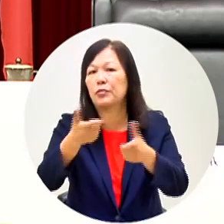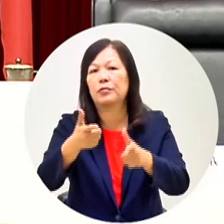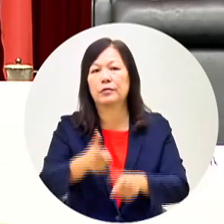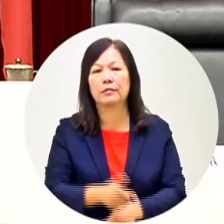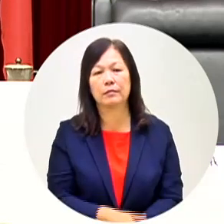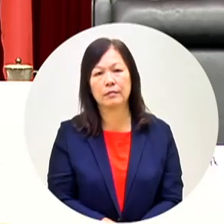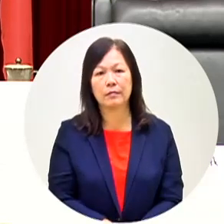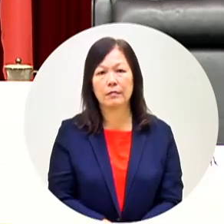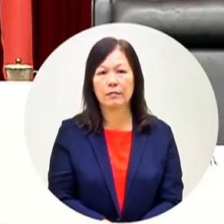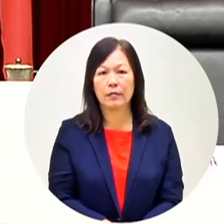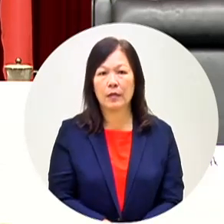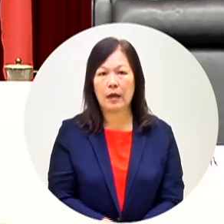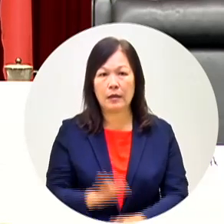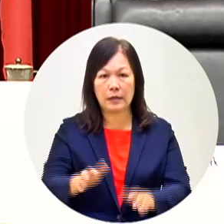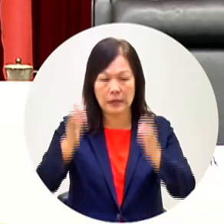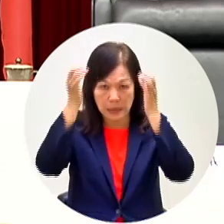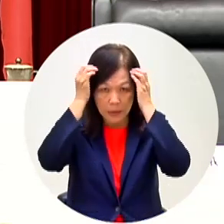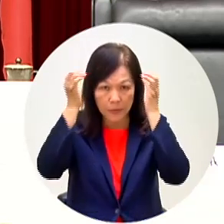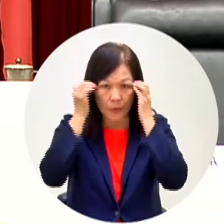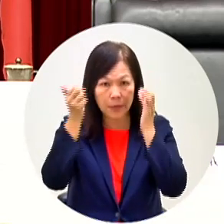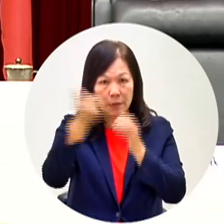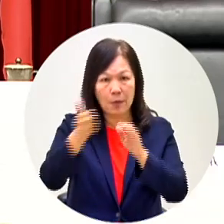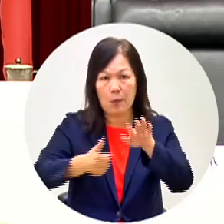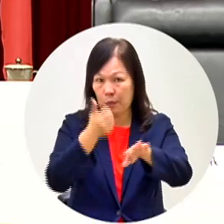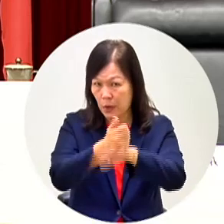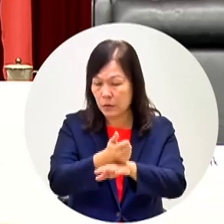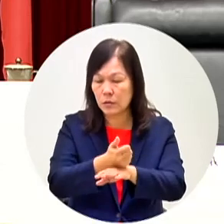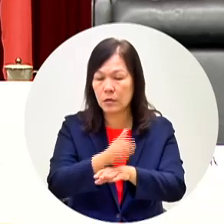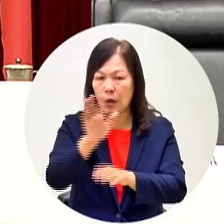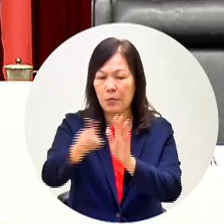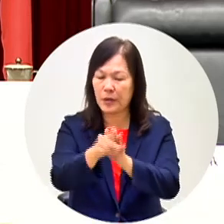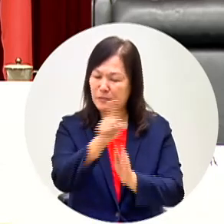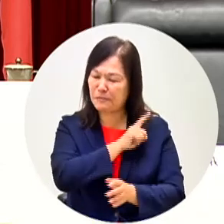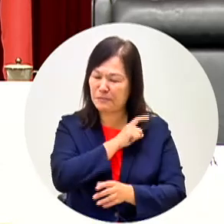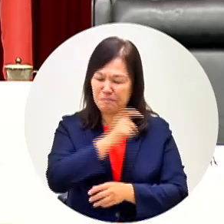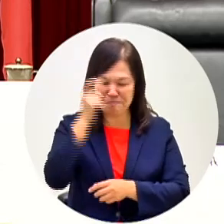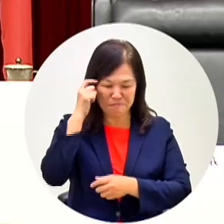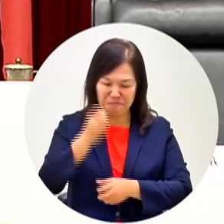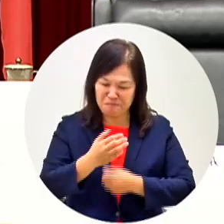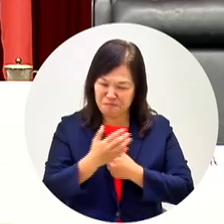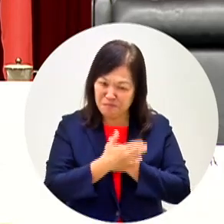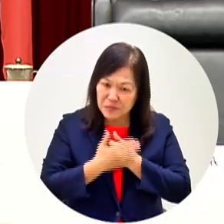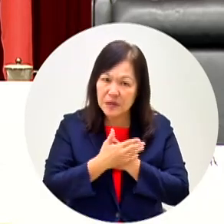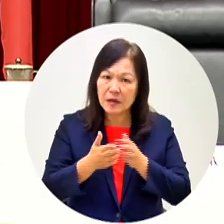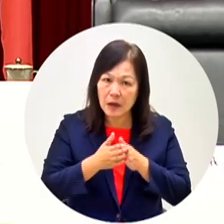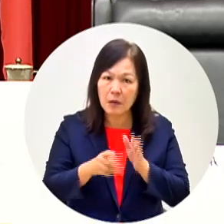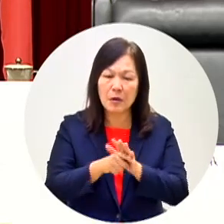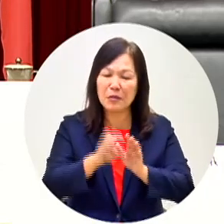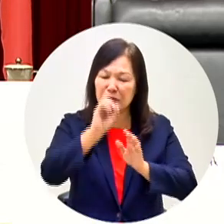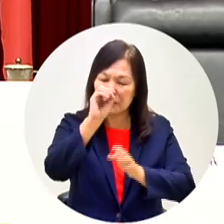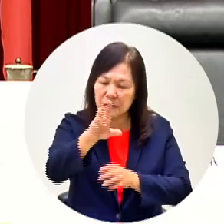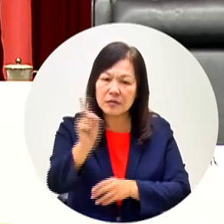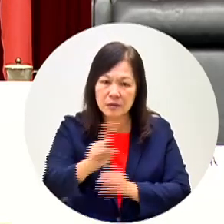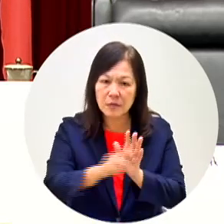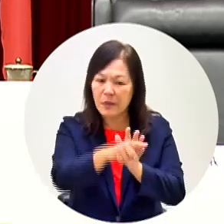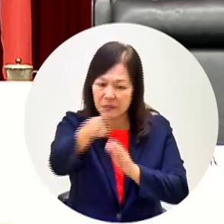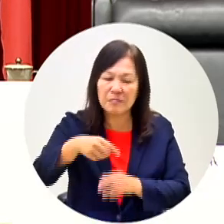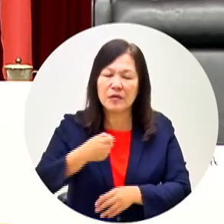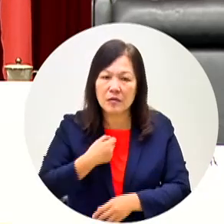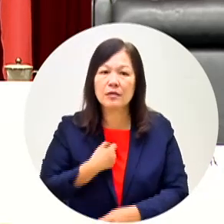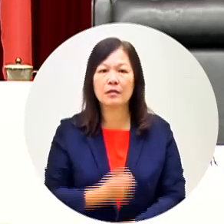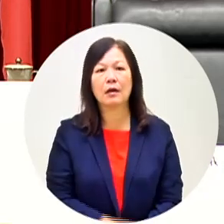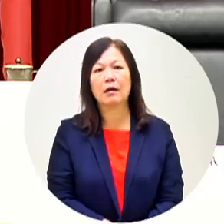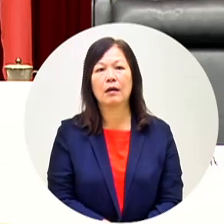市长啊，我也希望恁较自爱。啊，你讲啥，大家拢知啦，对不对？啊，阮局长，你也较差不多，请离开